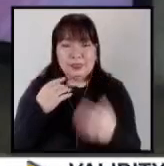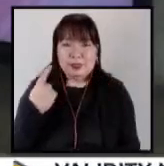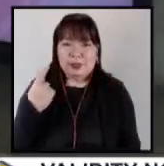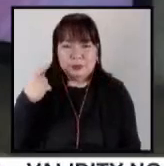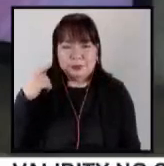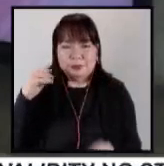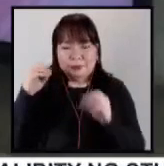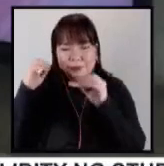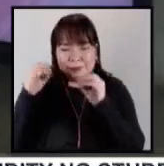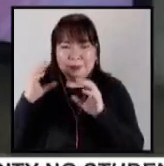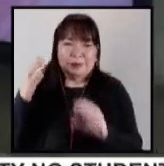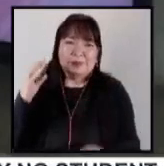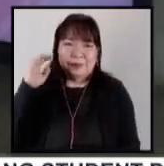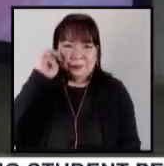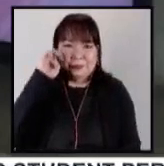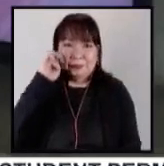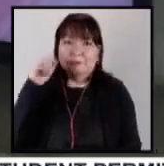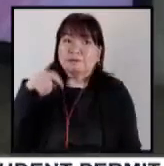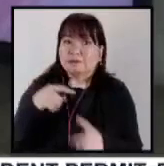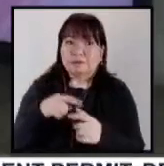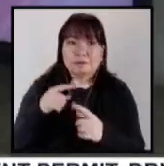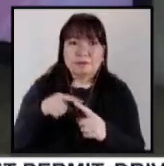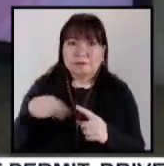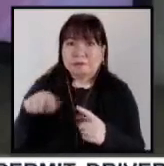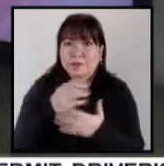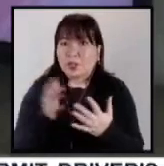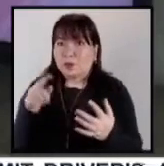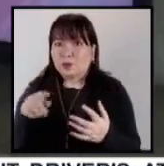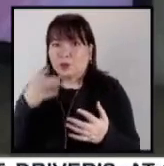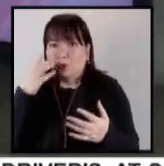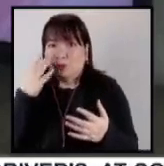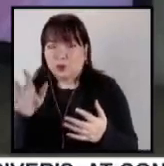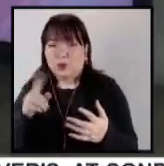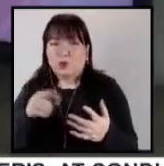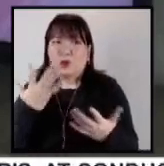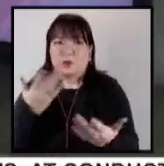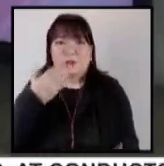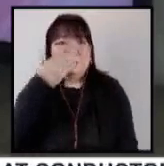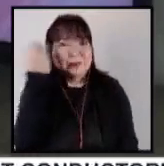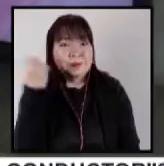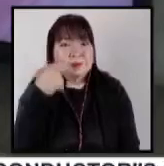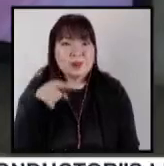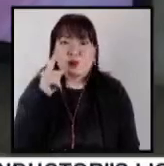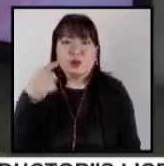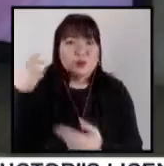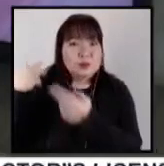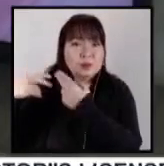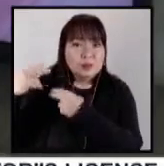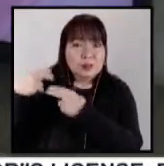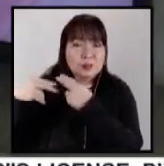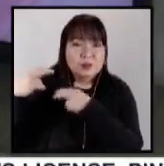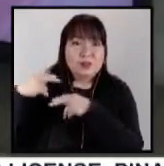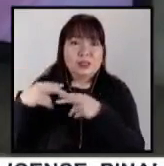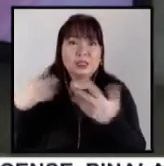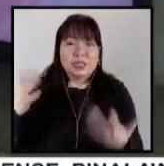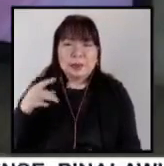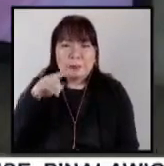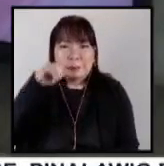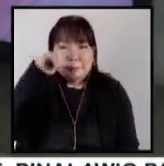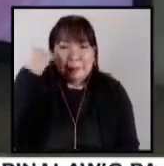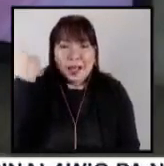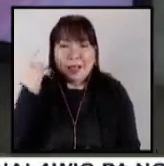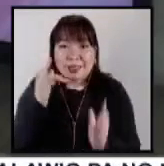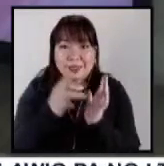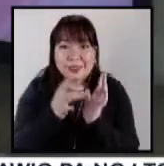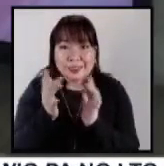may mangilan-ilan pa rin po sa atin ang baka hindi alam mo, sadyang nakalimutan lamang ang kasaysayan po ng Puong Itim na Nazareno. At